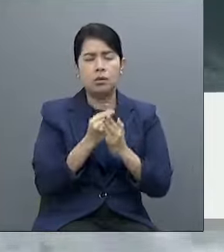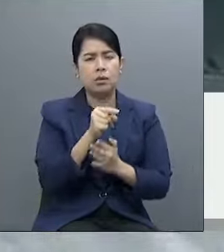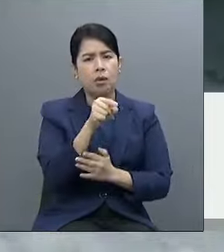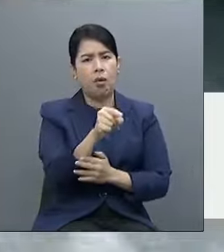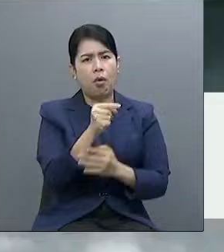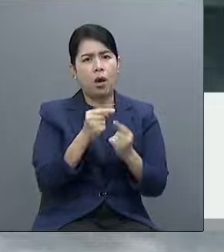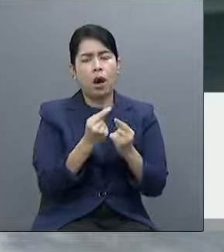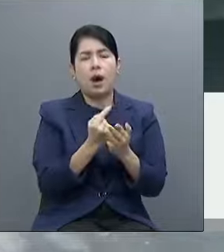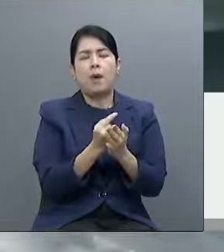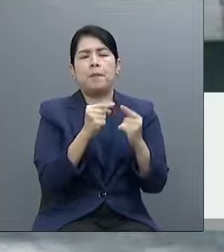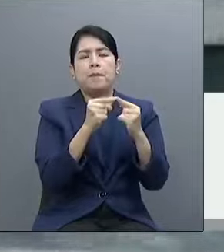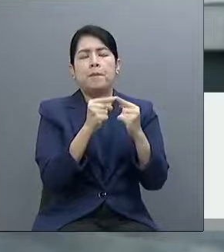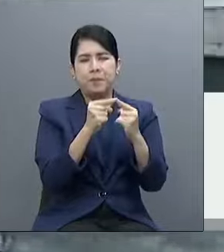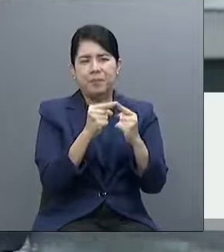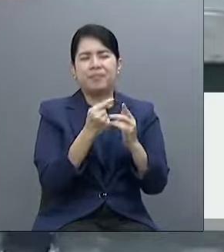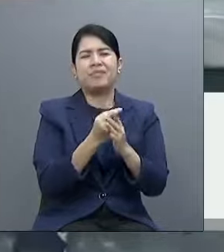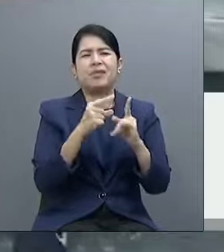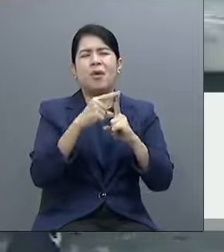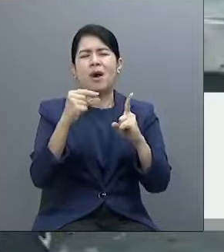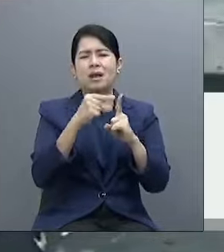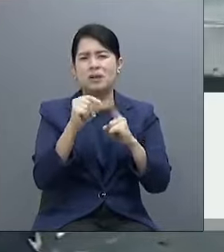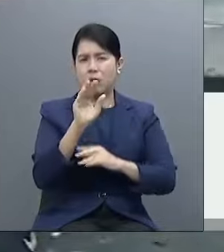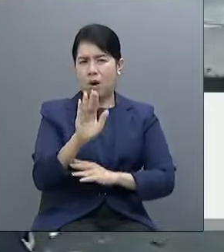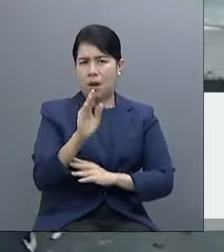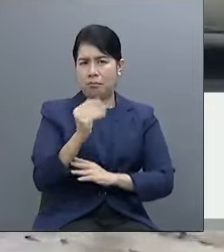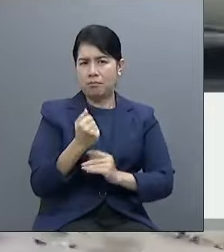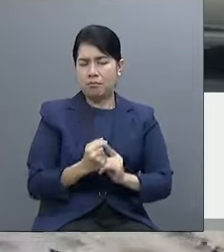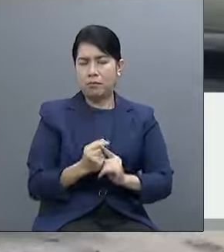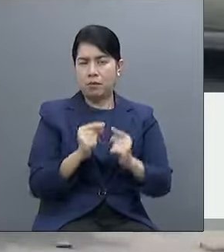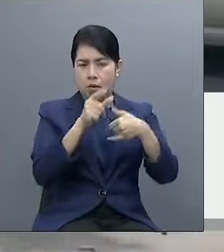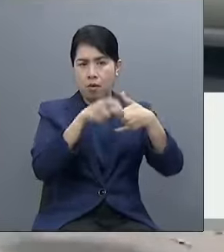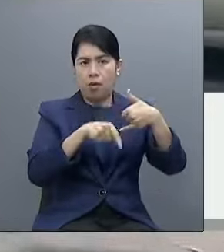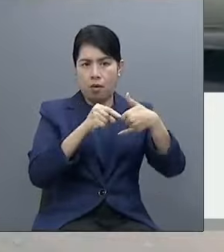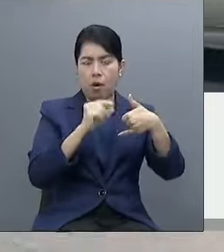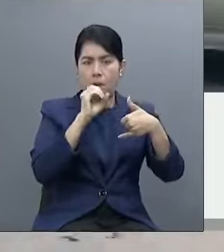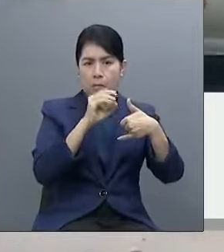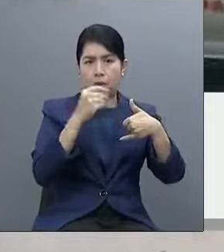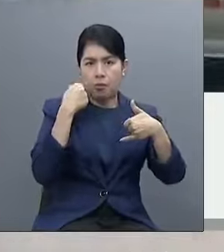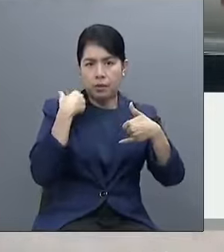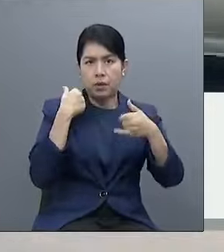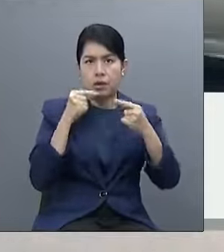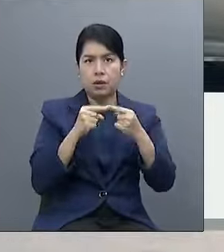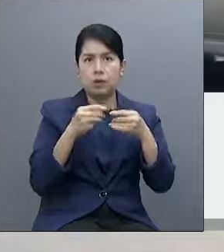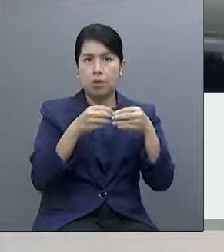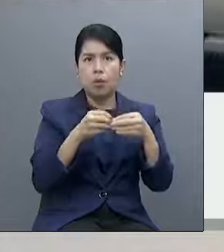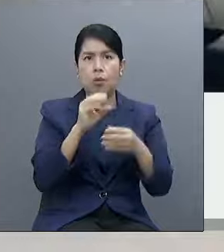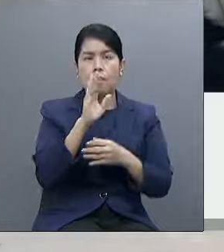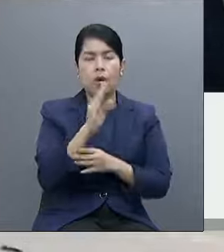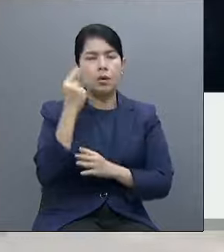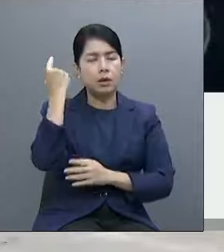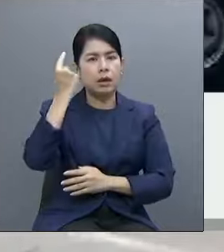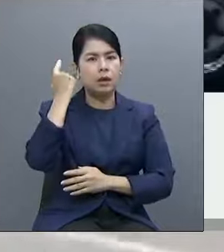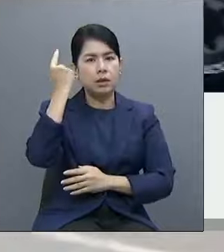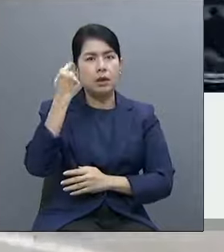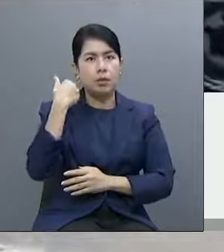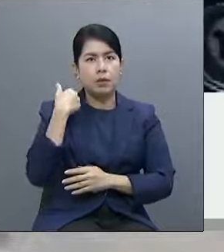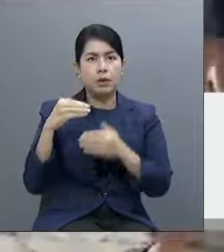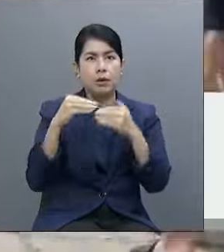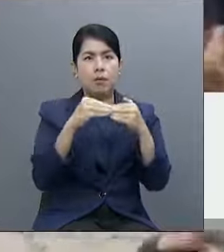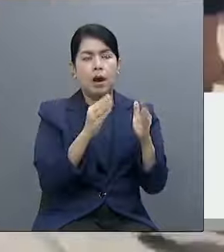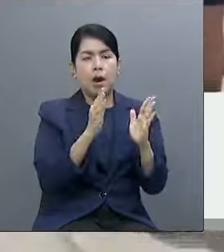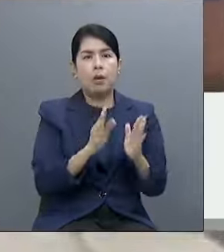ค่ะซึ่งก่อนหน้านี้เจ้าหน้าที่สืบทราบบอกว่ามีบริษัททัวร์นำนักท่องเที่ยวต่างชาติ 50คนมาเที่ยวที่ภูเก็ตแบบไม่มี